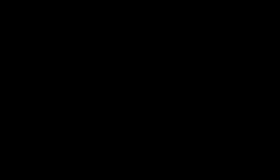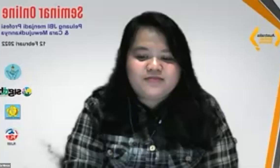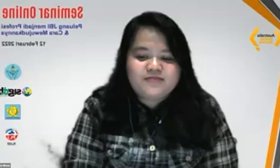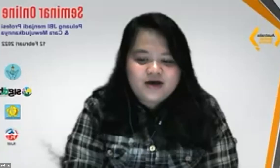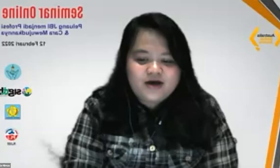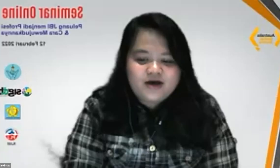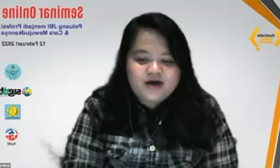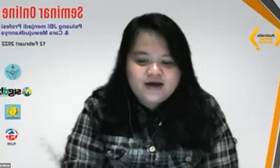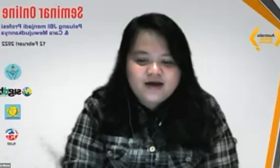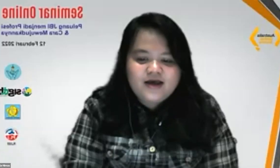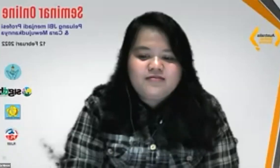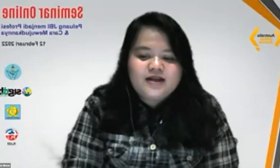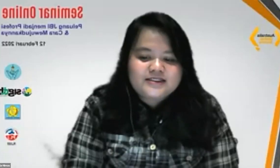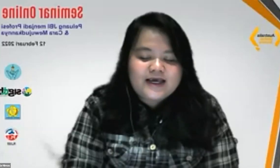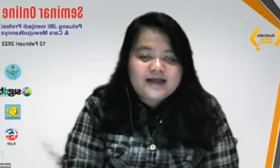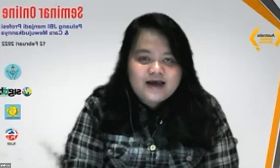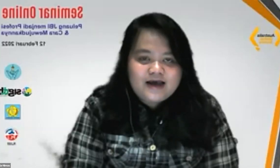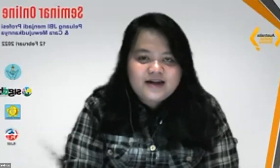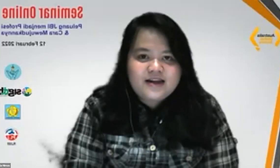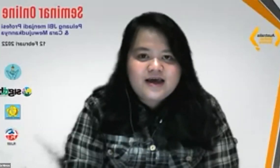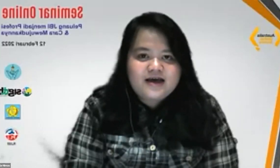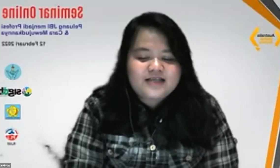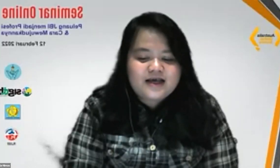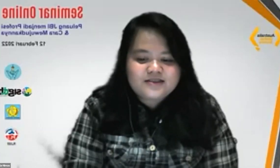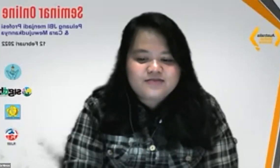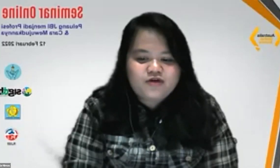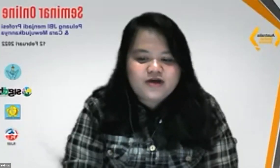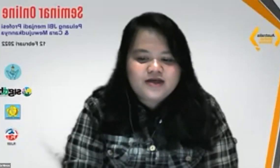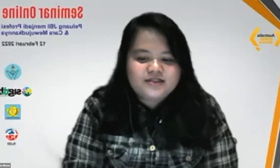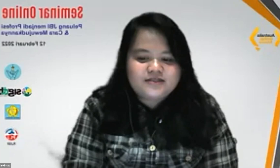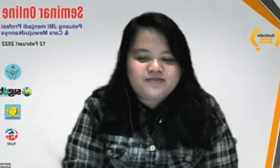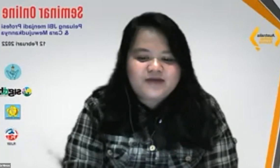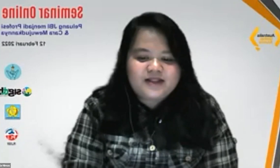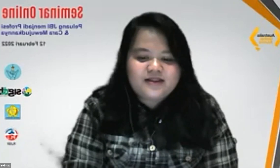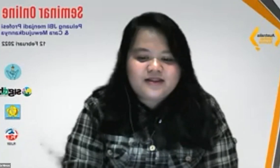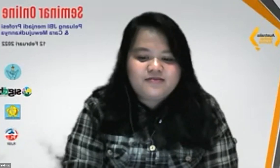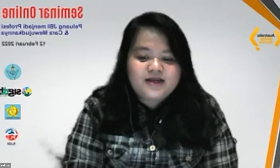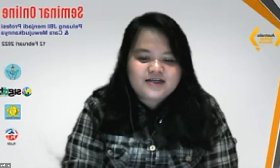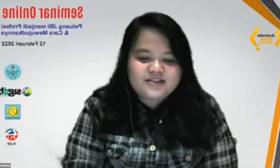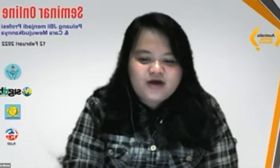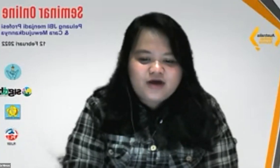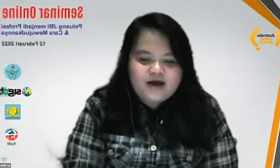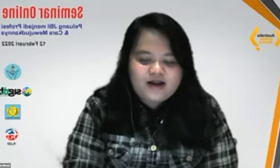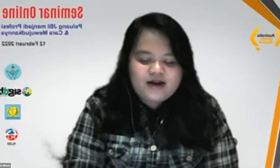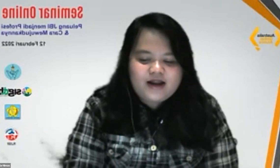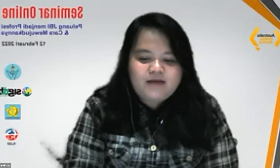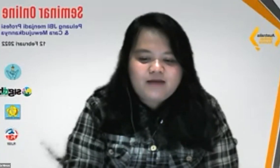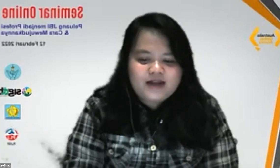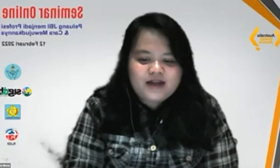klik smile tips makan dan yang sakit semoga gedung hulu